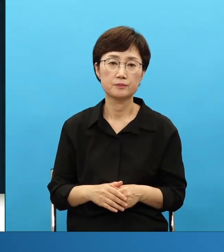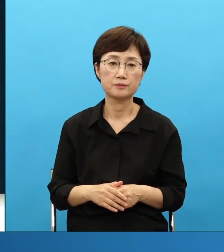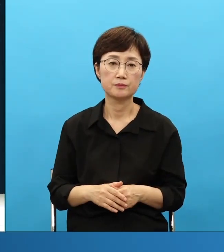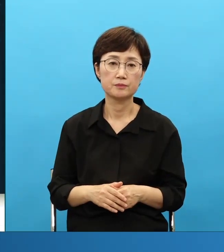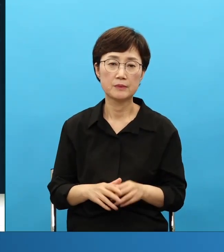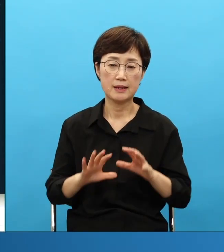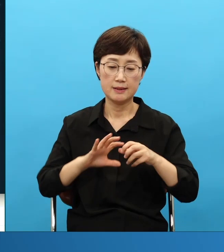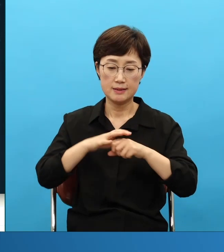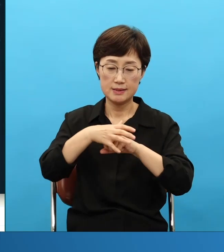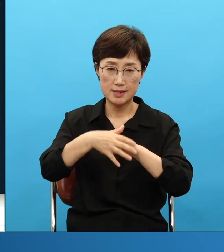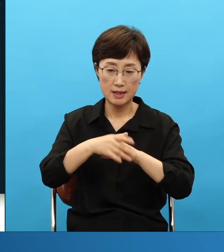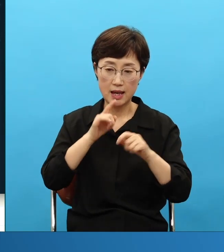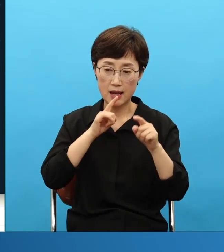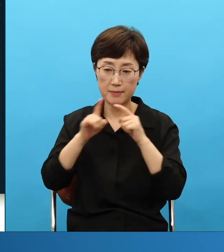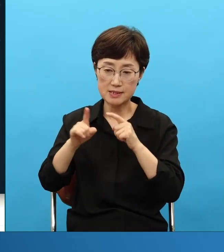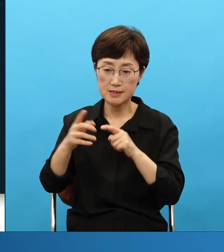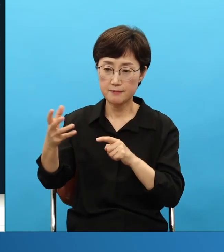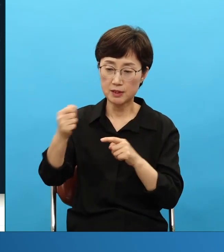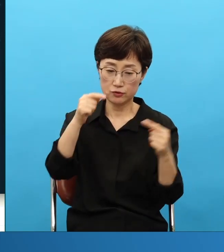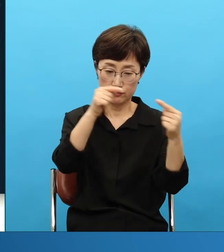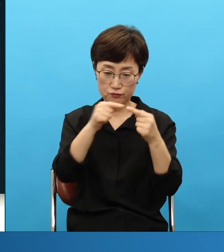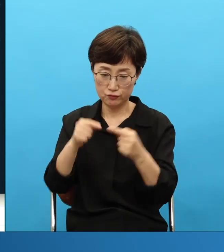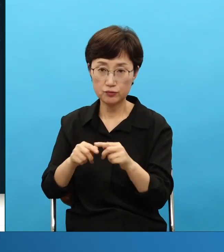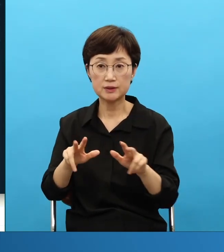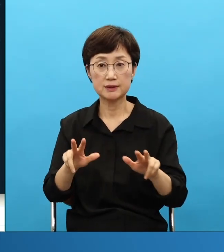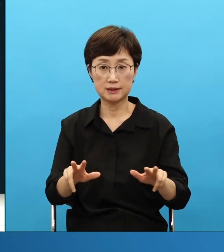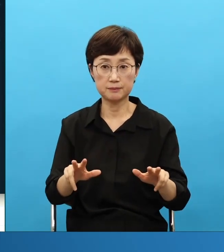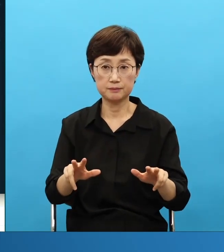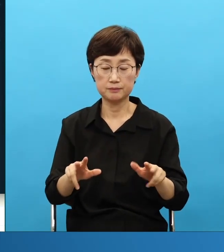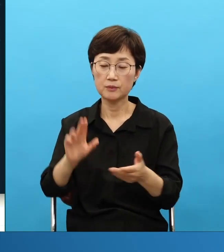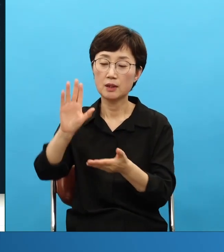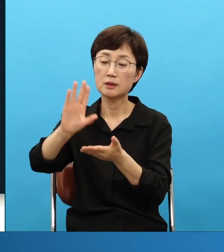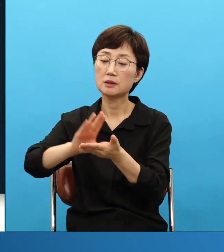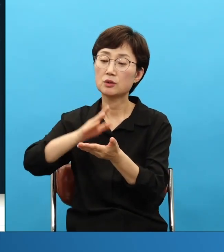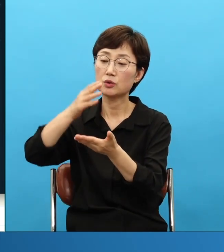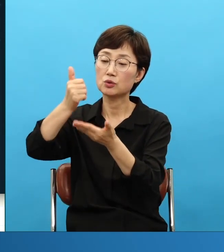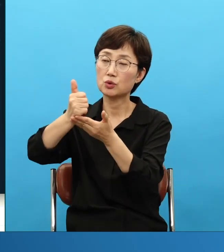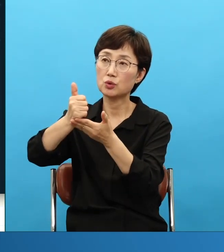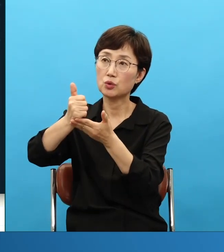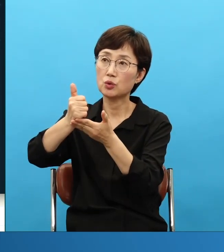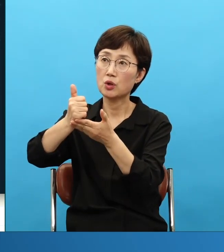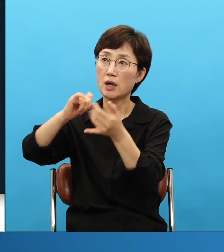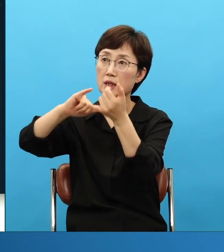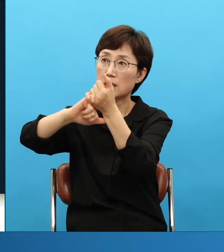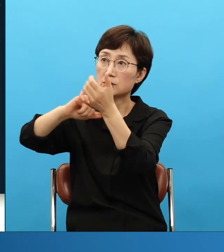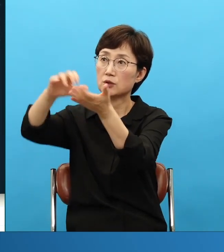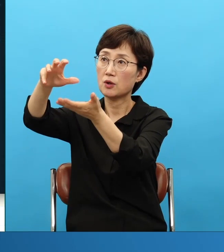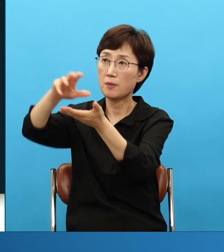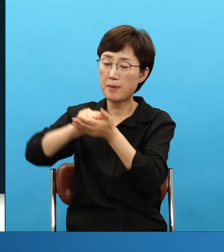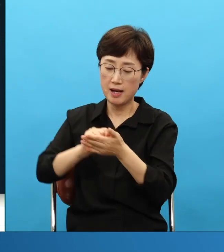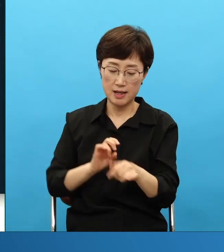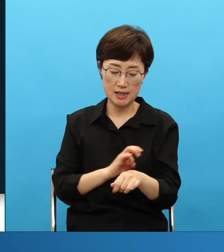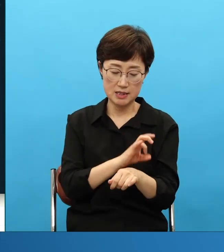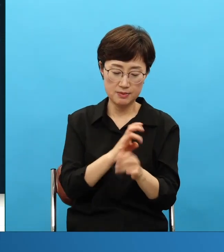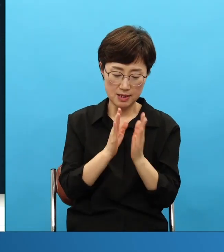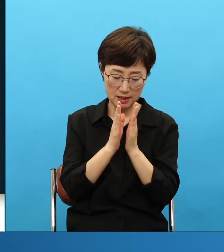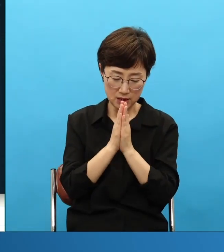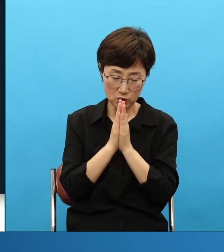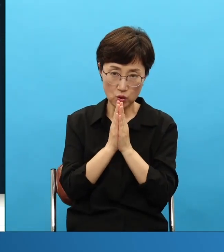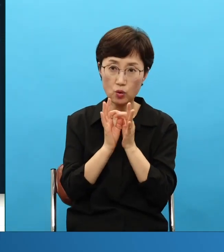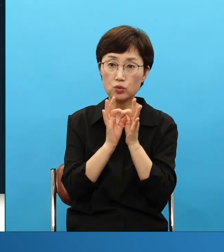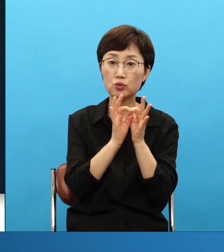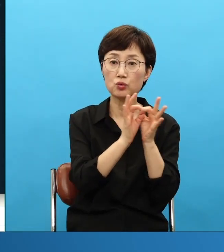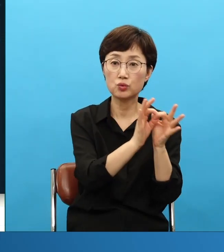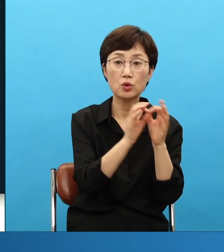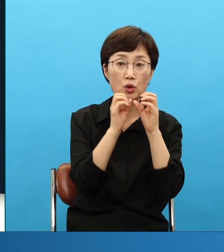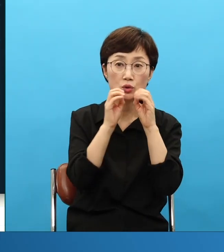전 세계가 말씀으로 소통되는 이 시간, 그리스도께서 주신 망대를 24 누리면서 전도제자의 여정을